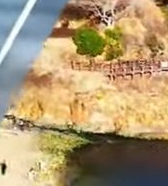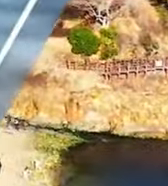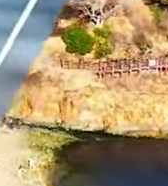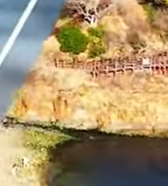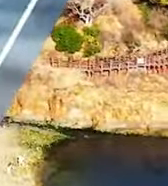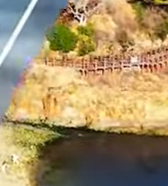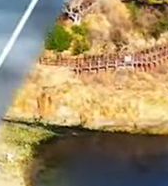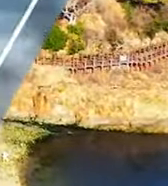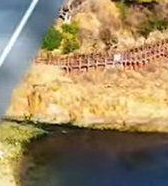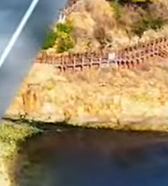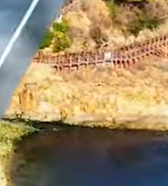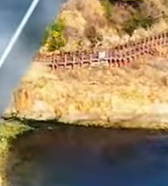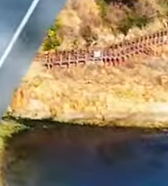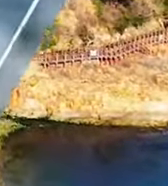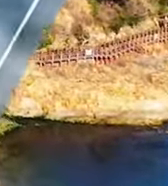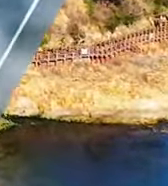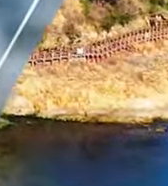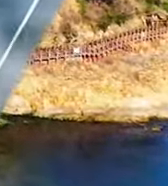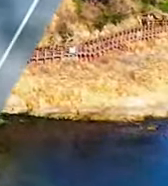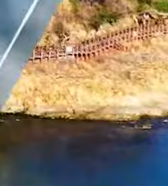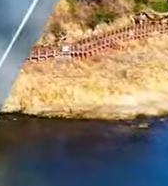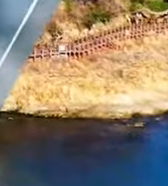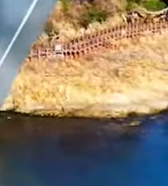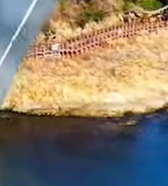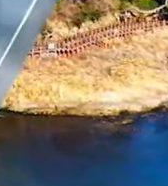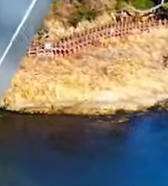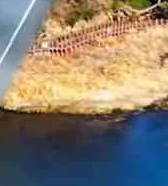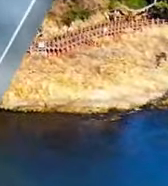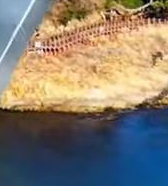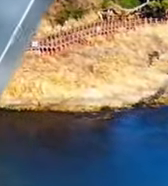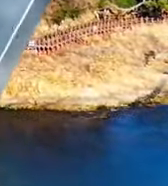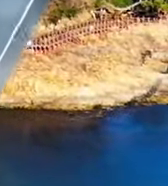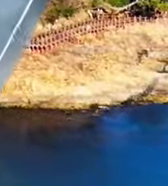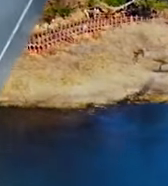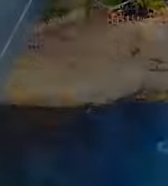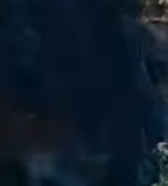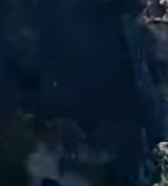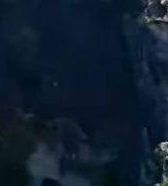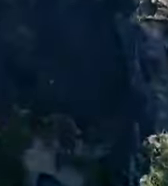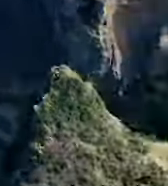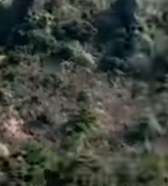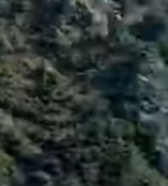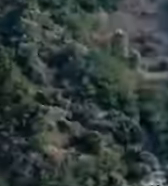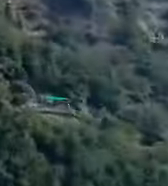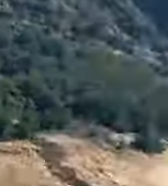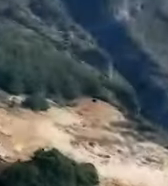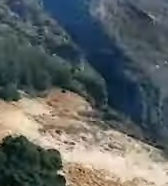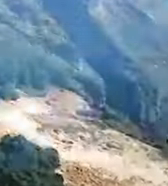경남입니다. 15.1% 투표율 이 시각 현재 기록하고 있습니다.